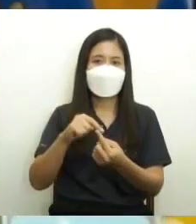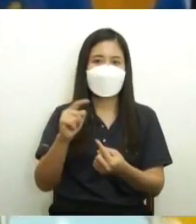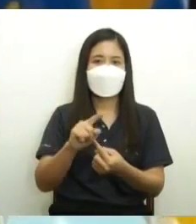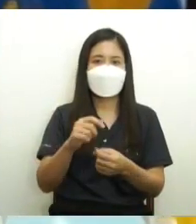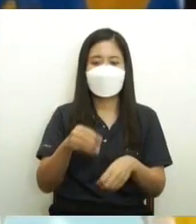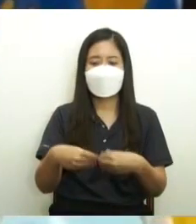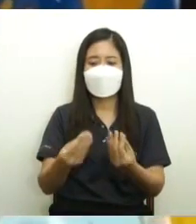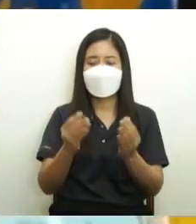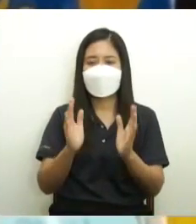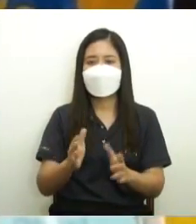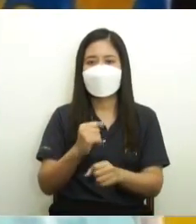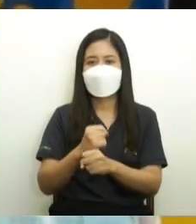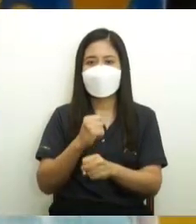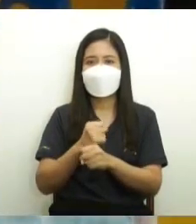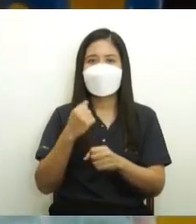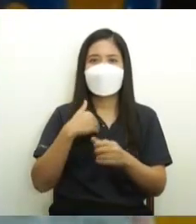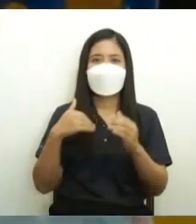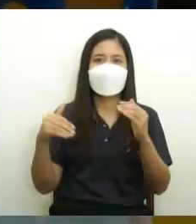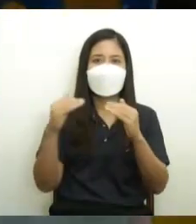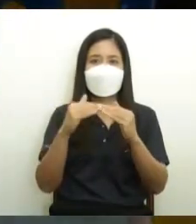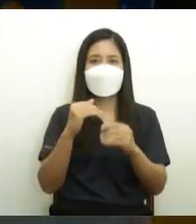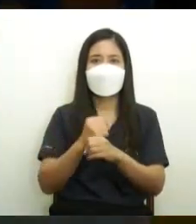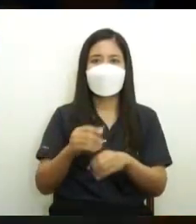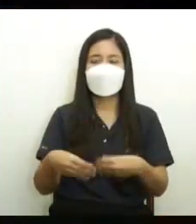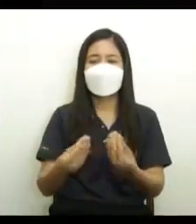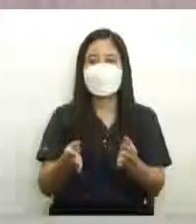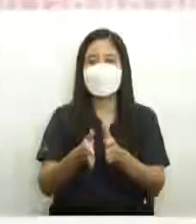าคส่วนนำเสนอหรือร่วมสร้างแนวทาง